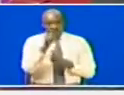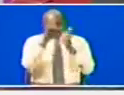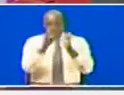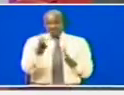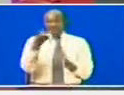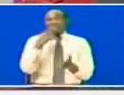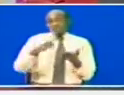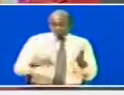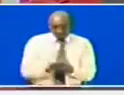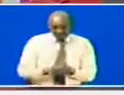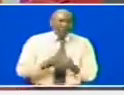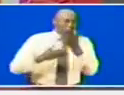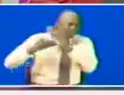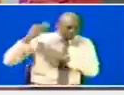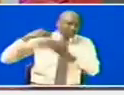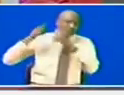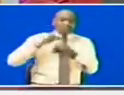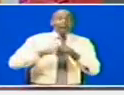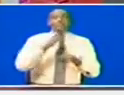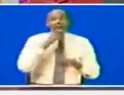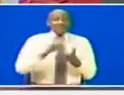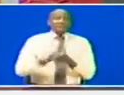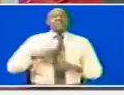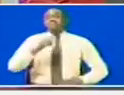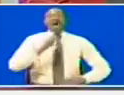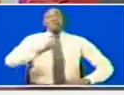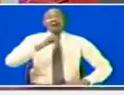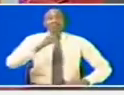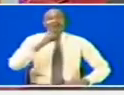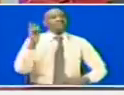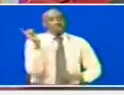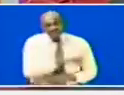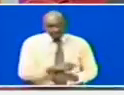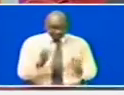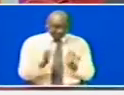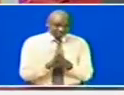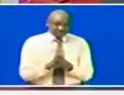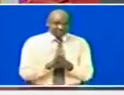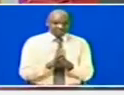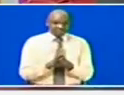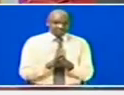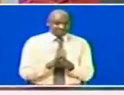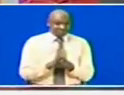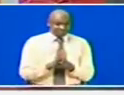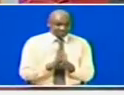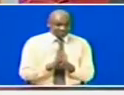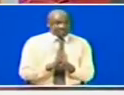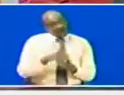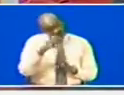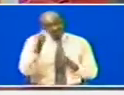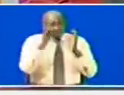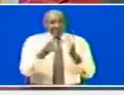nasema zile enzi za mume kujiita dume zimeisha baba. Kongole sana babu wa Kasiaka. DJ